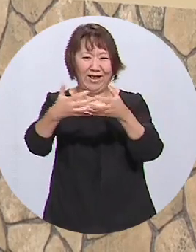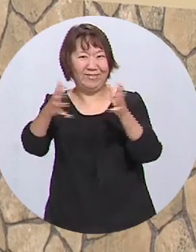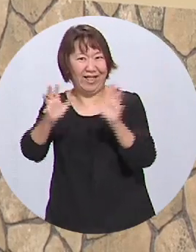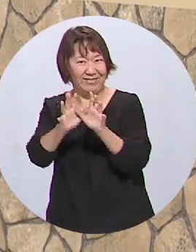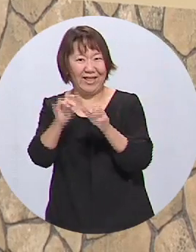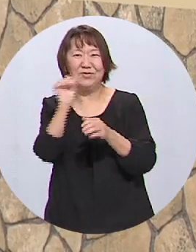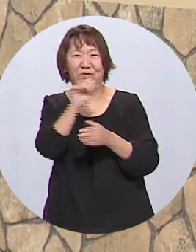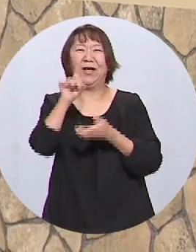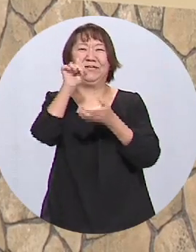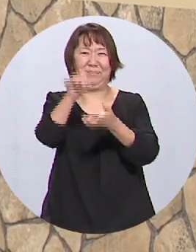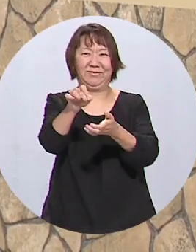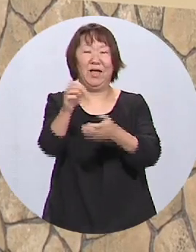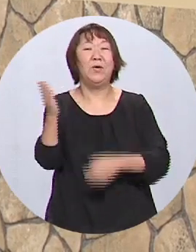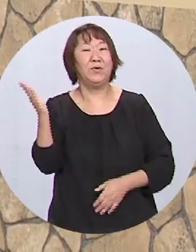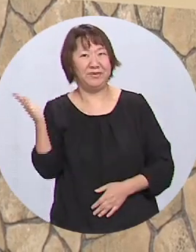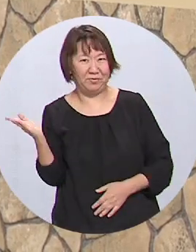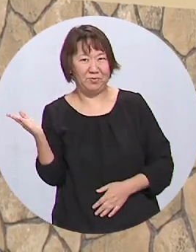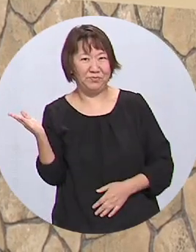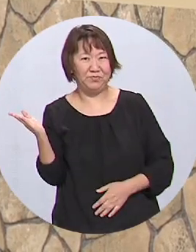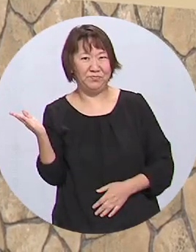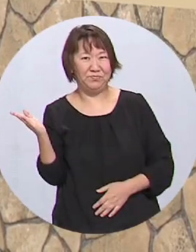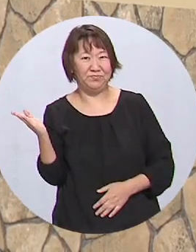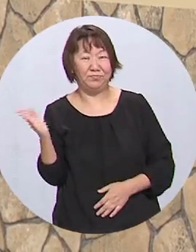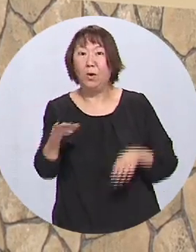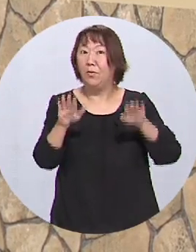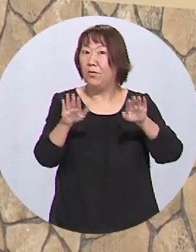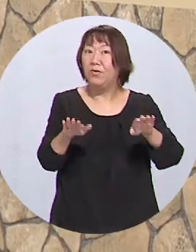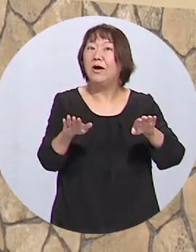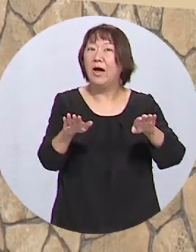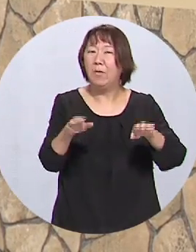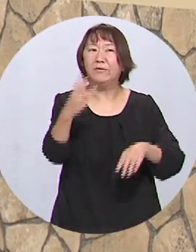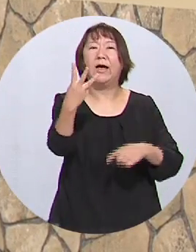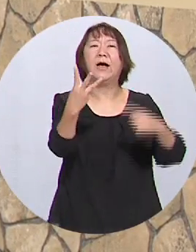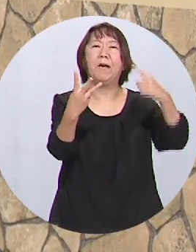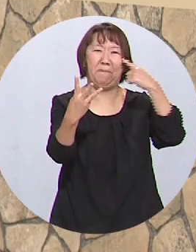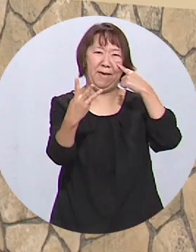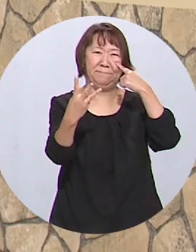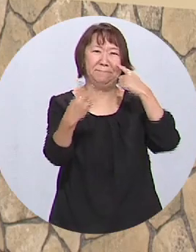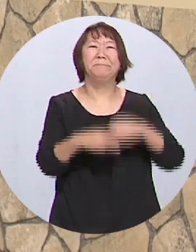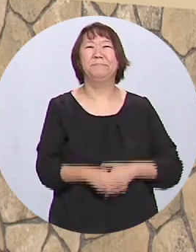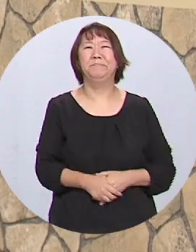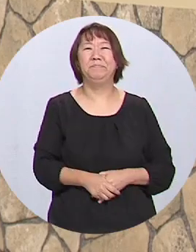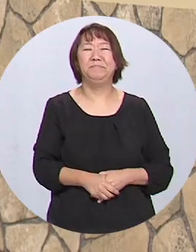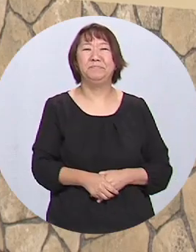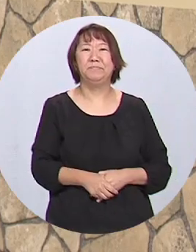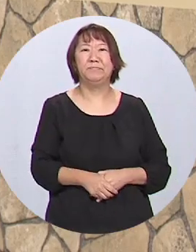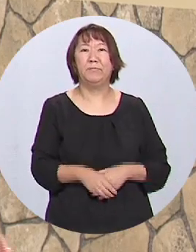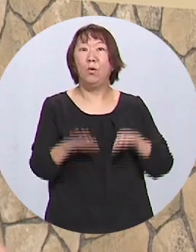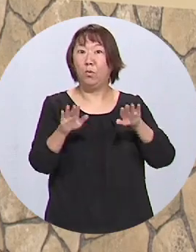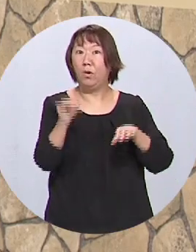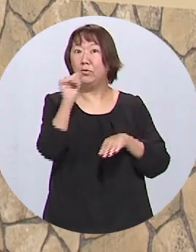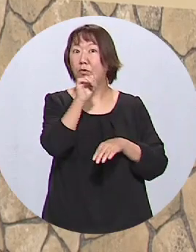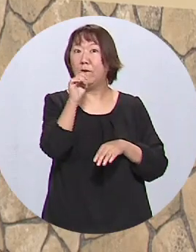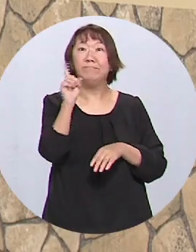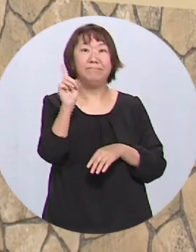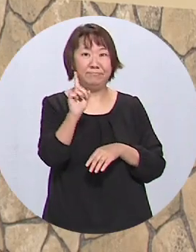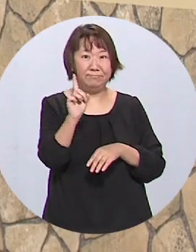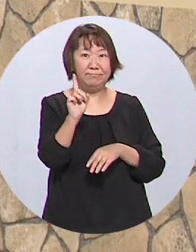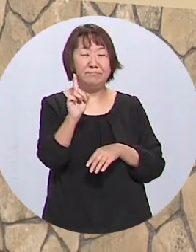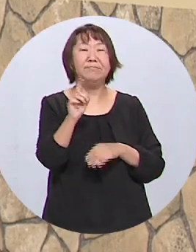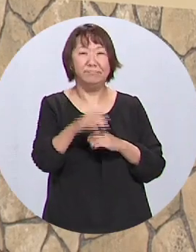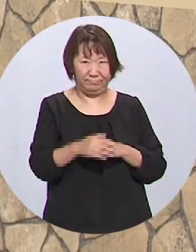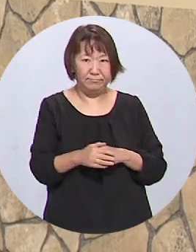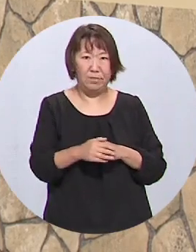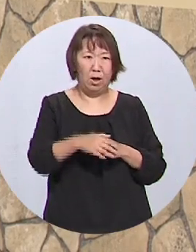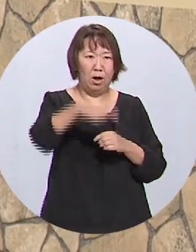てるシリーズコロナ禍で挑む、今回はその第3弾をお届けします。今回ご紹介するのはクレーン